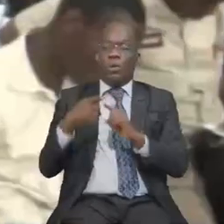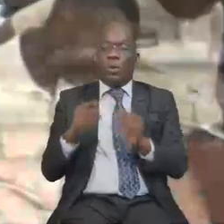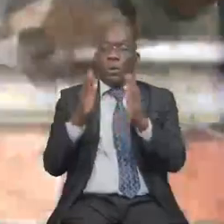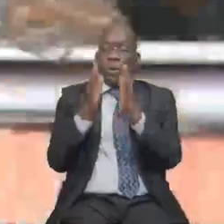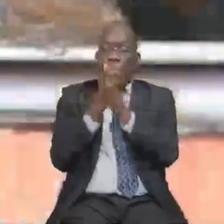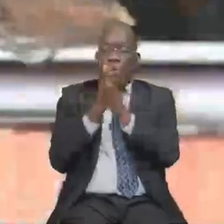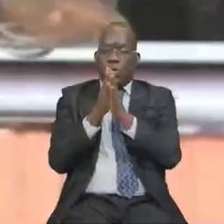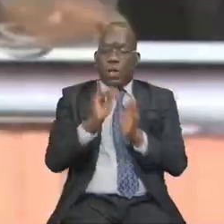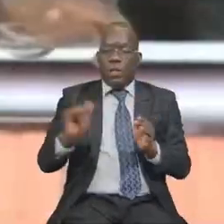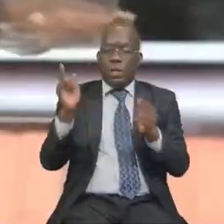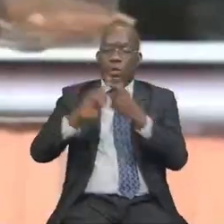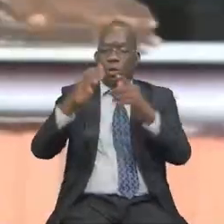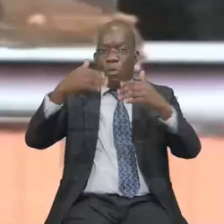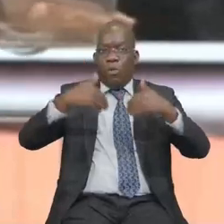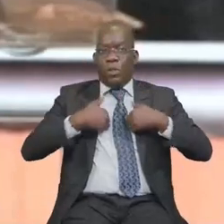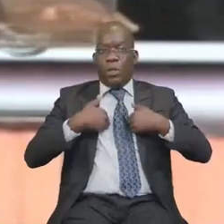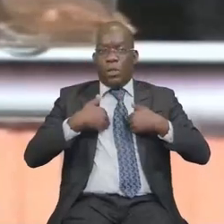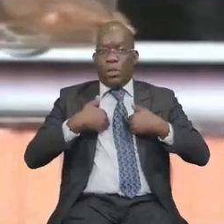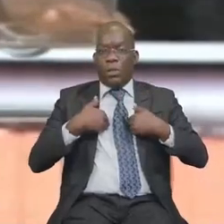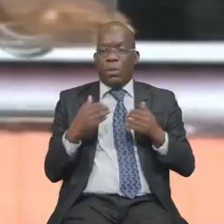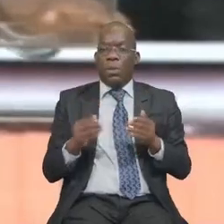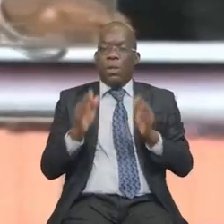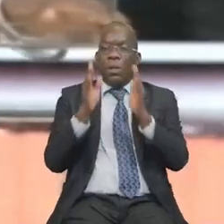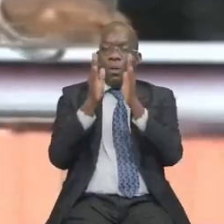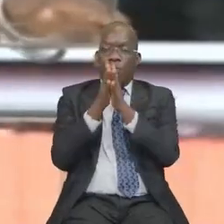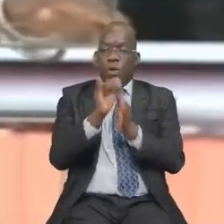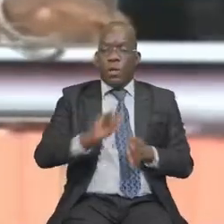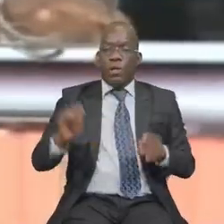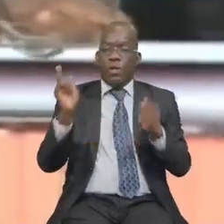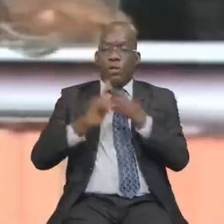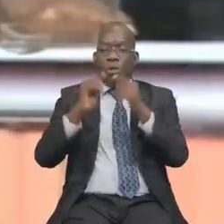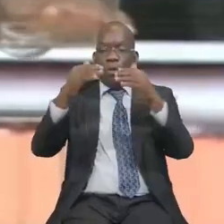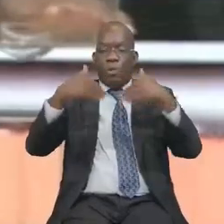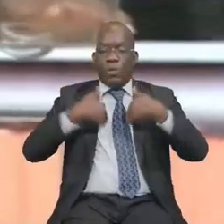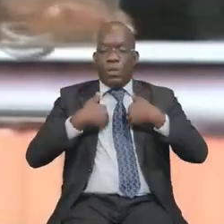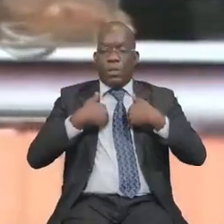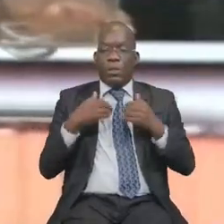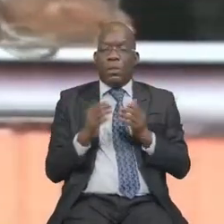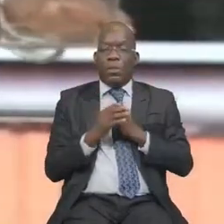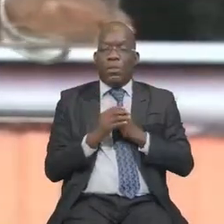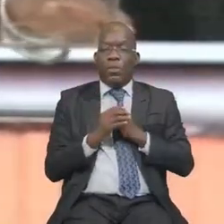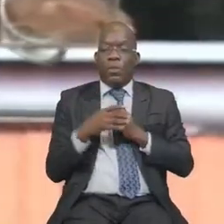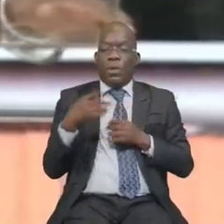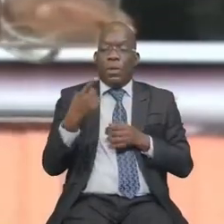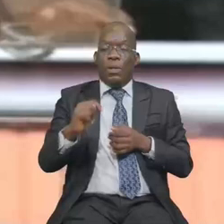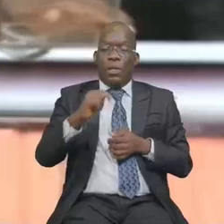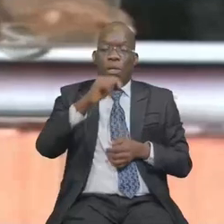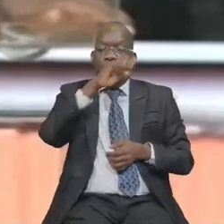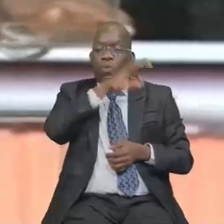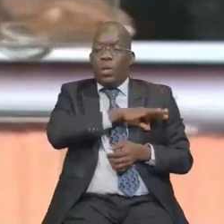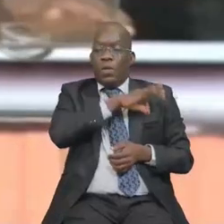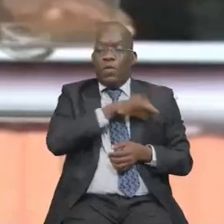prier pour posséder Les profits de la